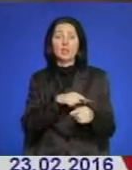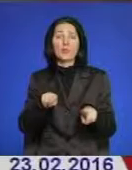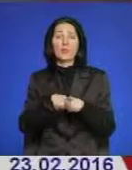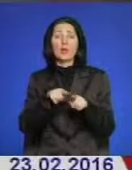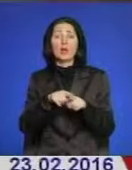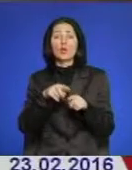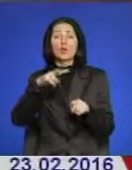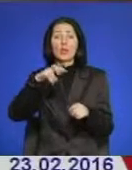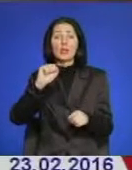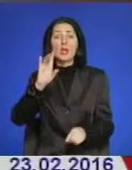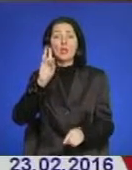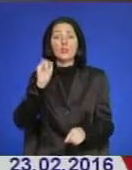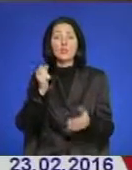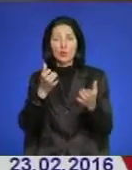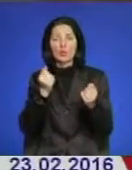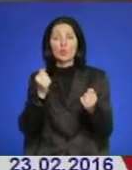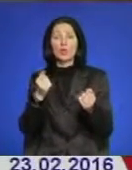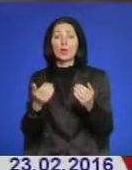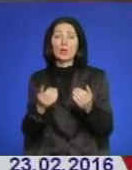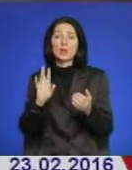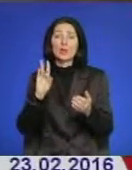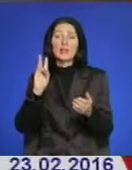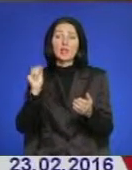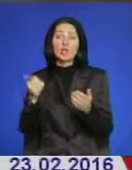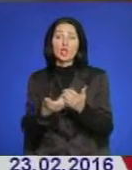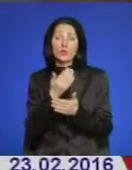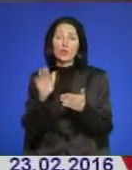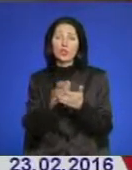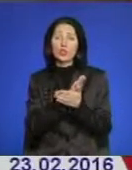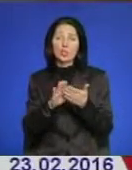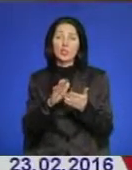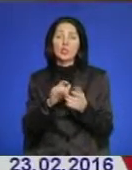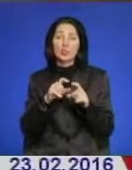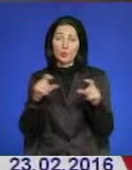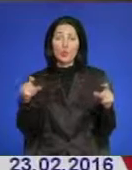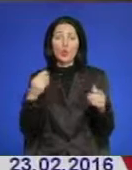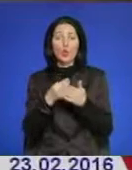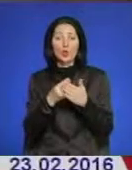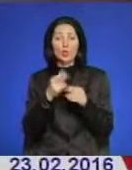Лановеччина отримала на нові очисні кошти. Крім того, завершено в нас